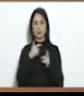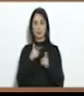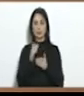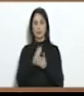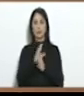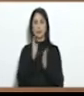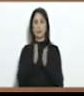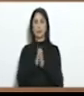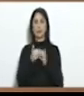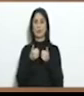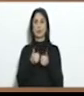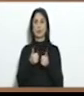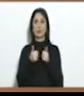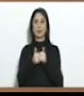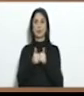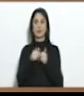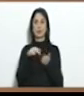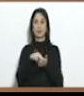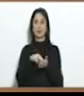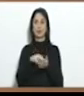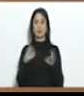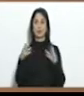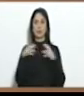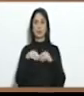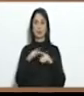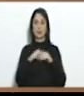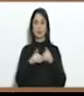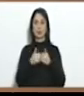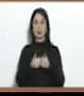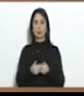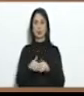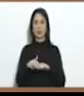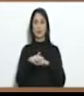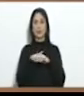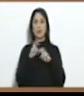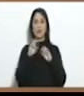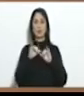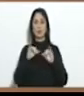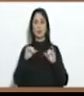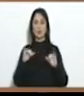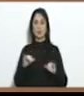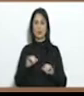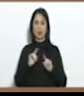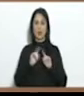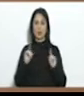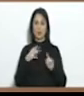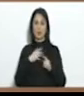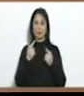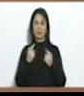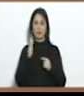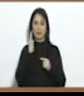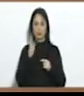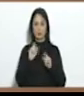ყველანაირად დაგიხმაროთ, გვეჭი ამოგიდგეთ და ერთობლივად ხელი შეუწყოთ ამ მასობრიობის დას ჩვენ ქვეყანაში და განსაკუთრებით მნიშვნელოვანი იქნება